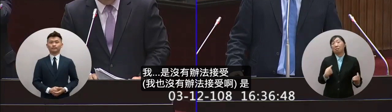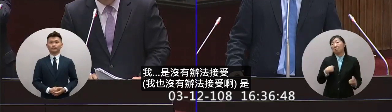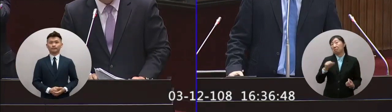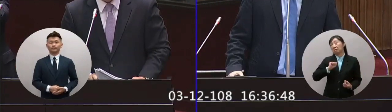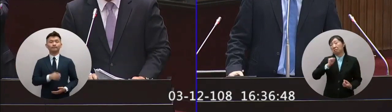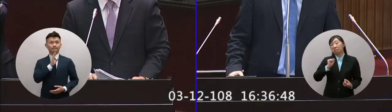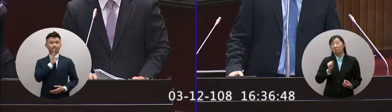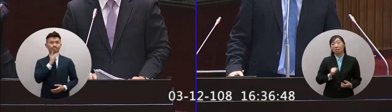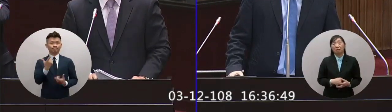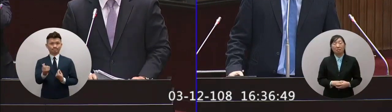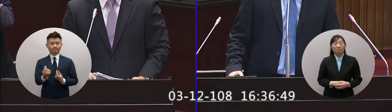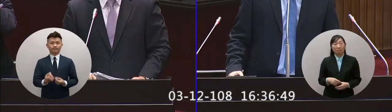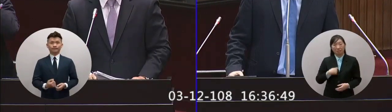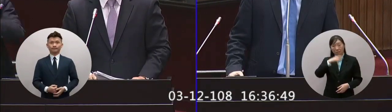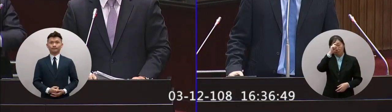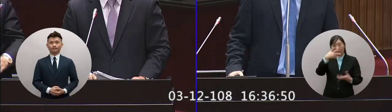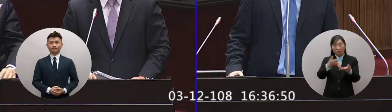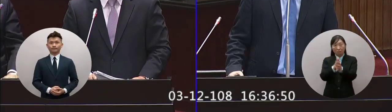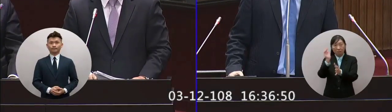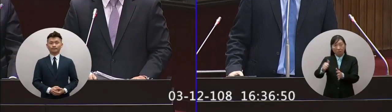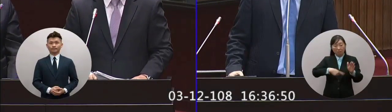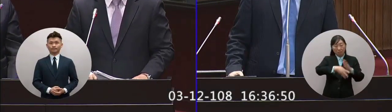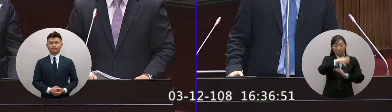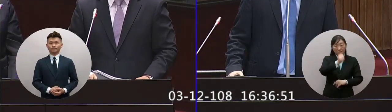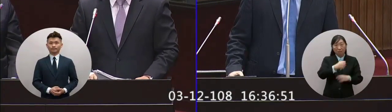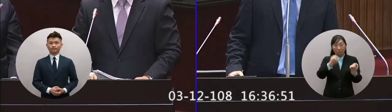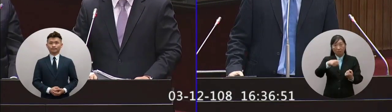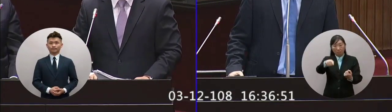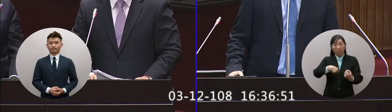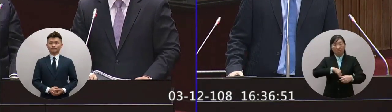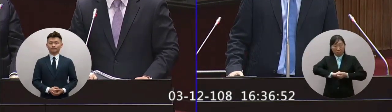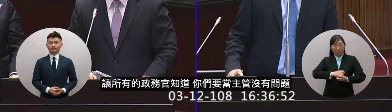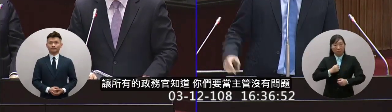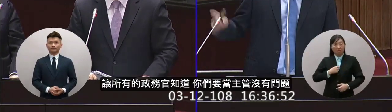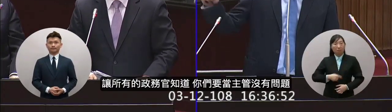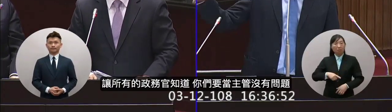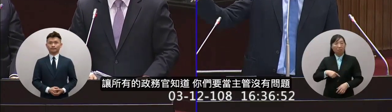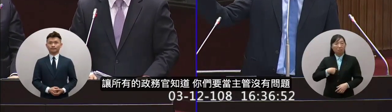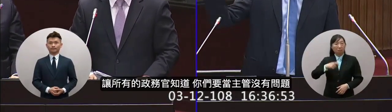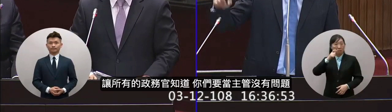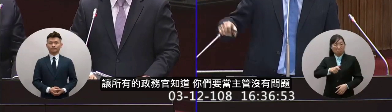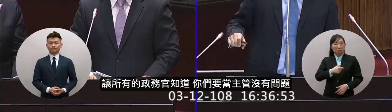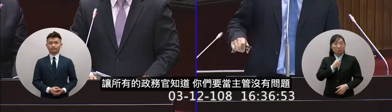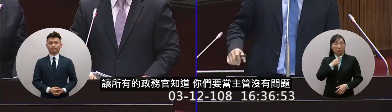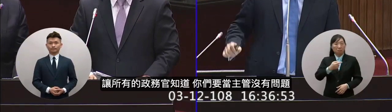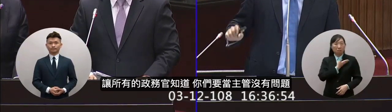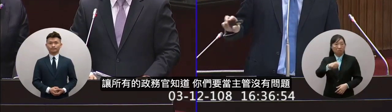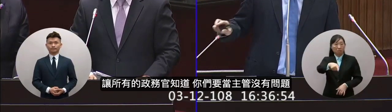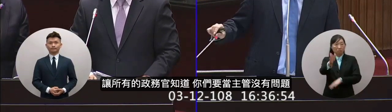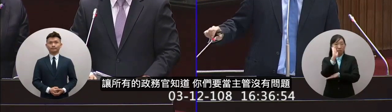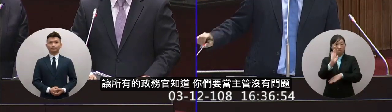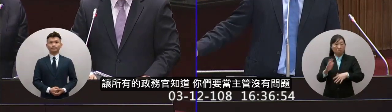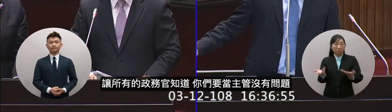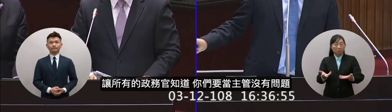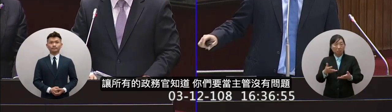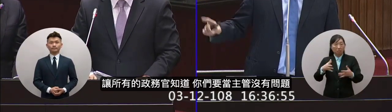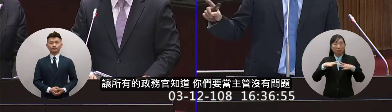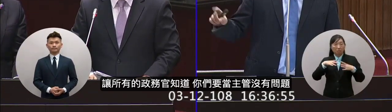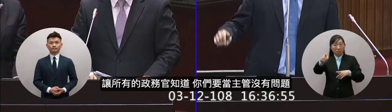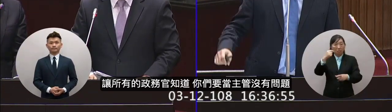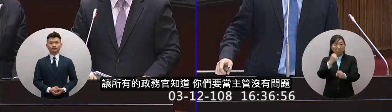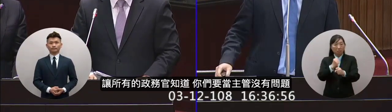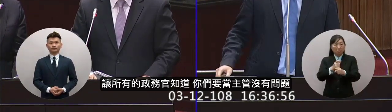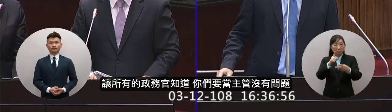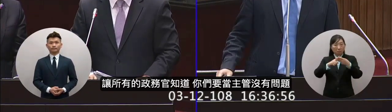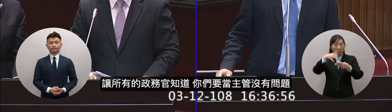受啊。 是， 我希望部长跟院长在这件事情硬起来啊，让所有的政务官知道，你们要当